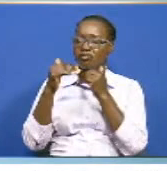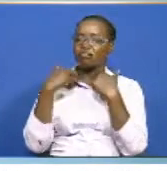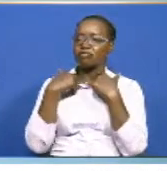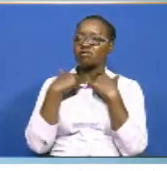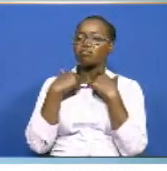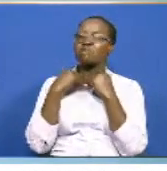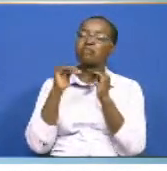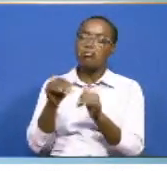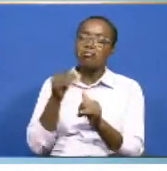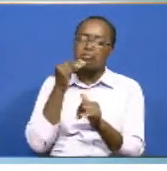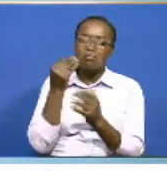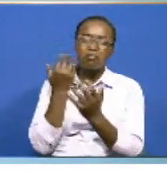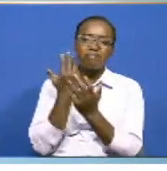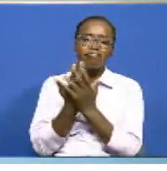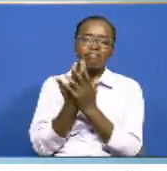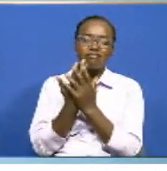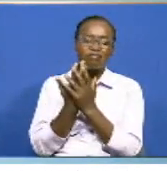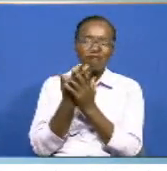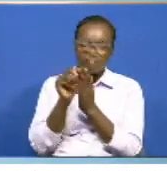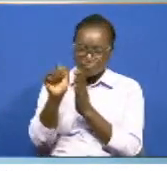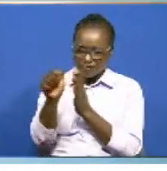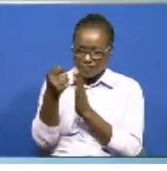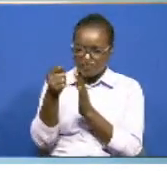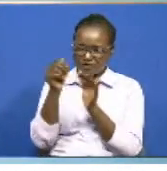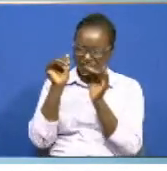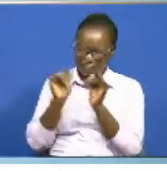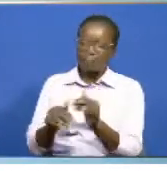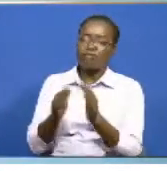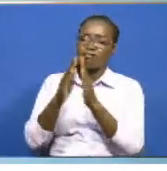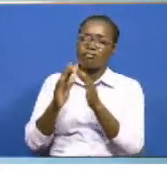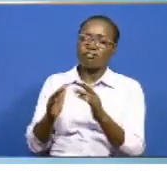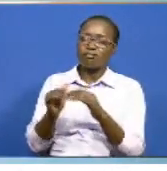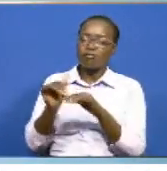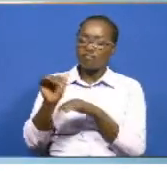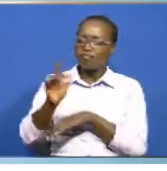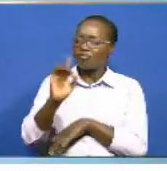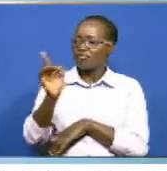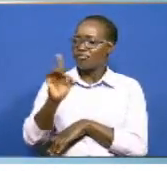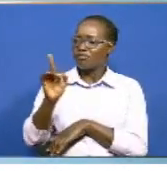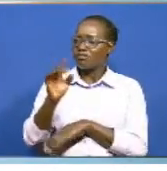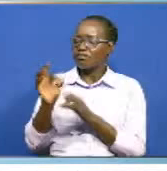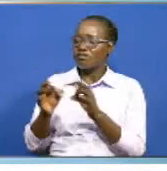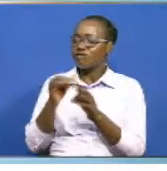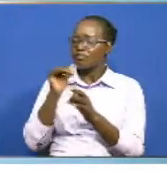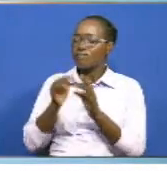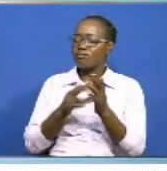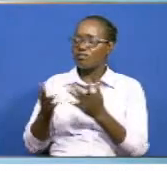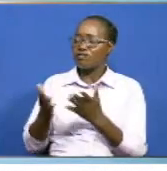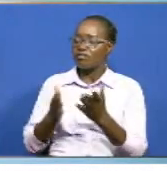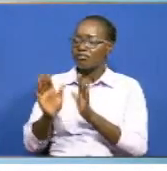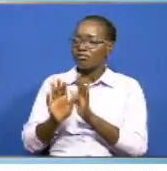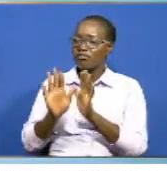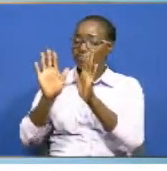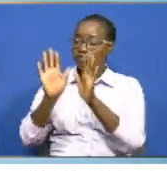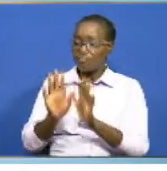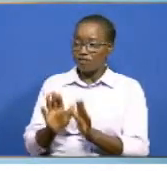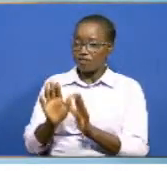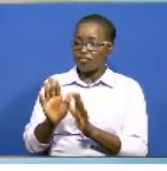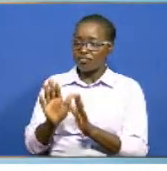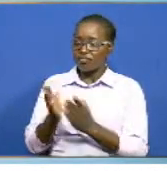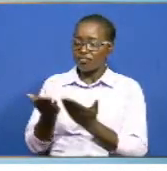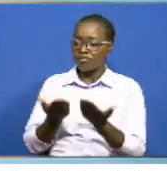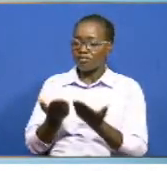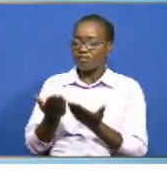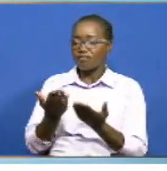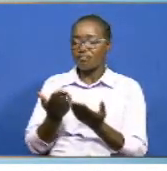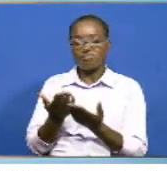president alisema tuweze kufungiwa tukae kwa nyumba, hakuna kutoka kama wewe sio mtu ambaye anapenda huduma ya dharura.